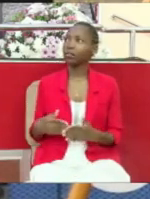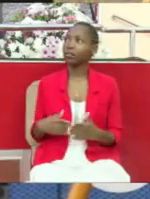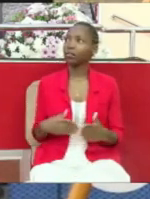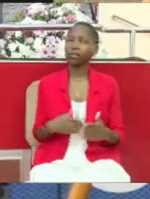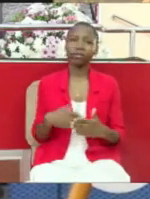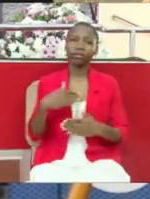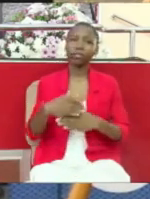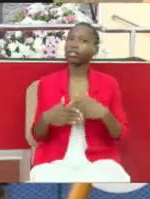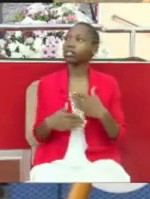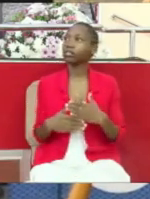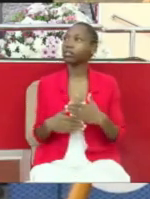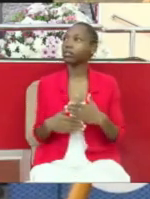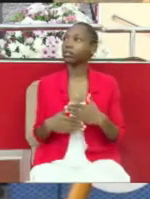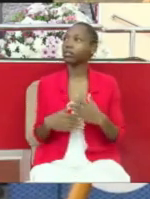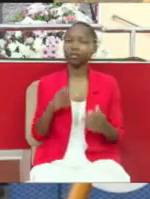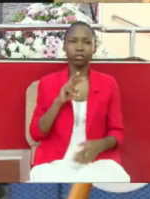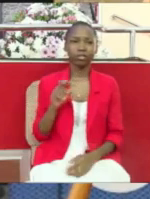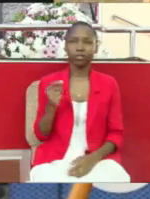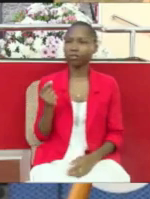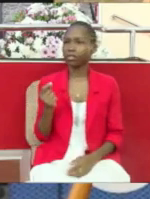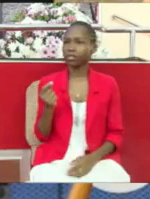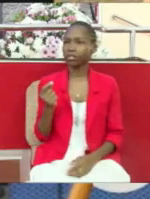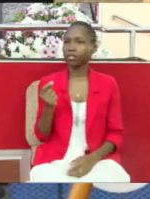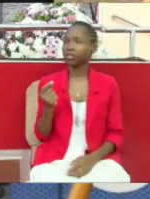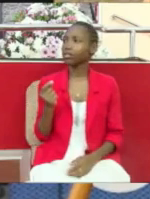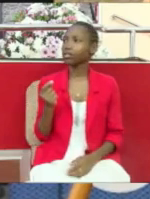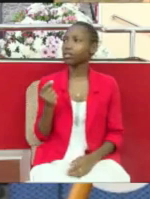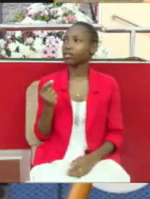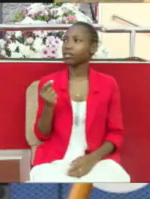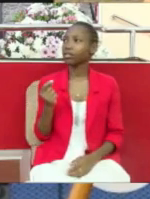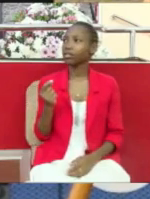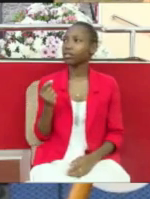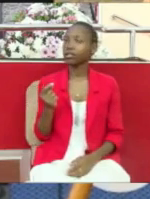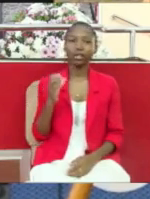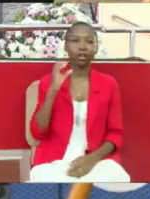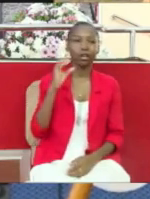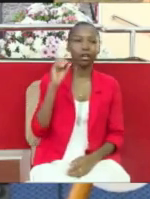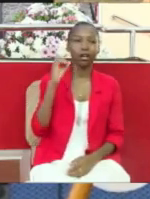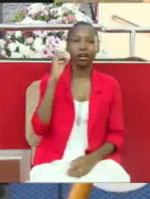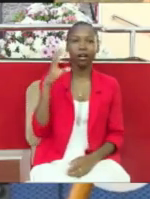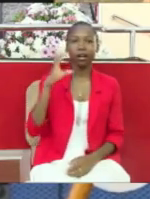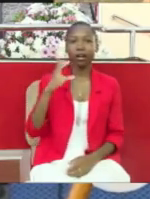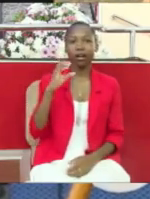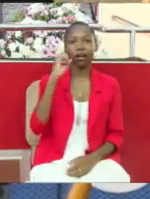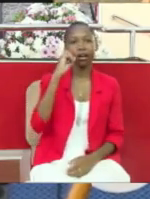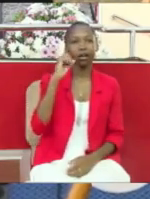Alafu ukiangalia kidogo unaona ah, kulikuwa na kangombe kengine pale, kumbe imevunja kwa sababu ya kale kangombe.